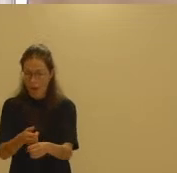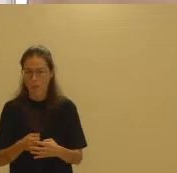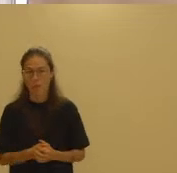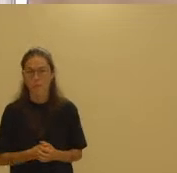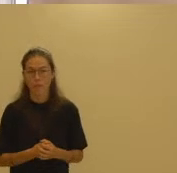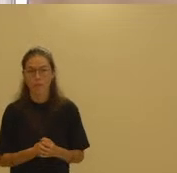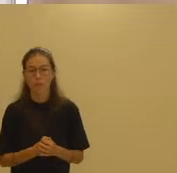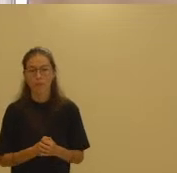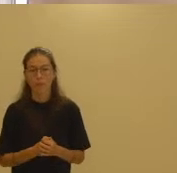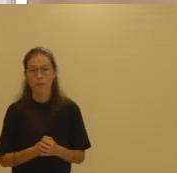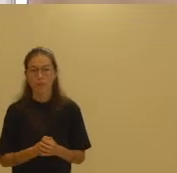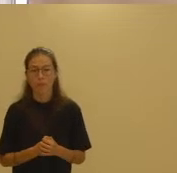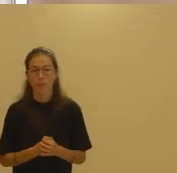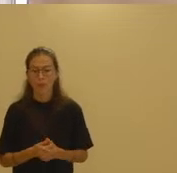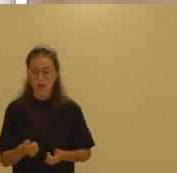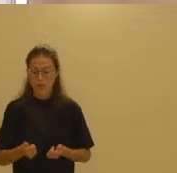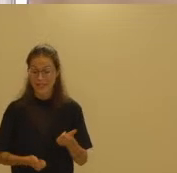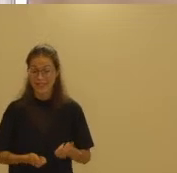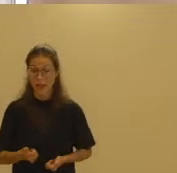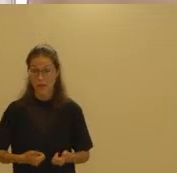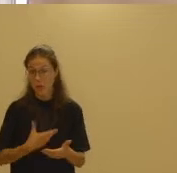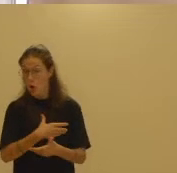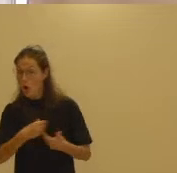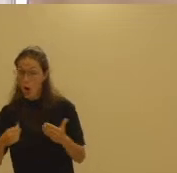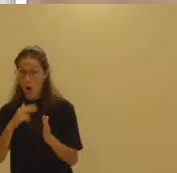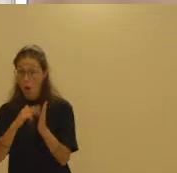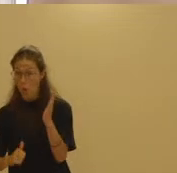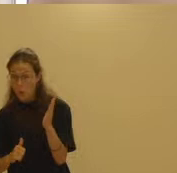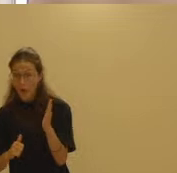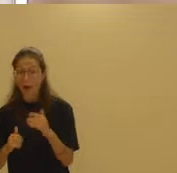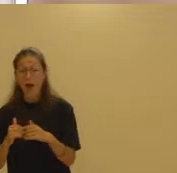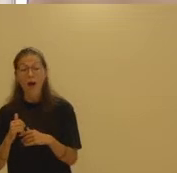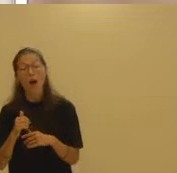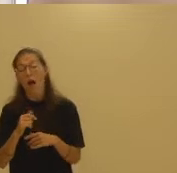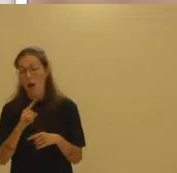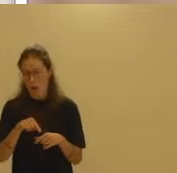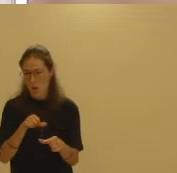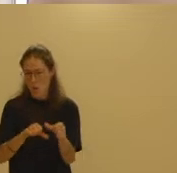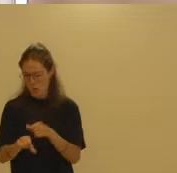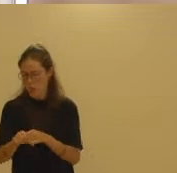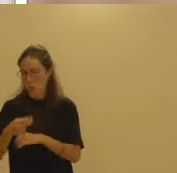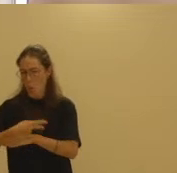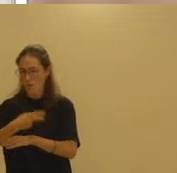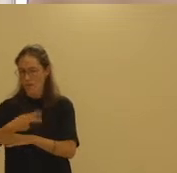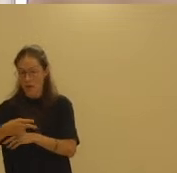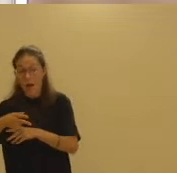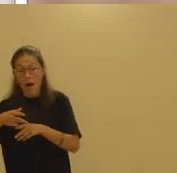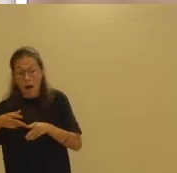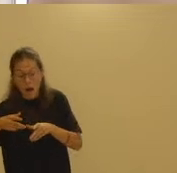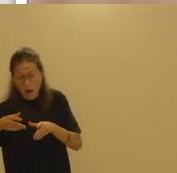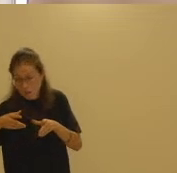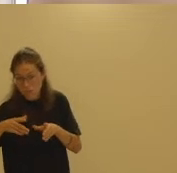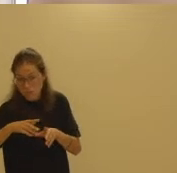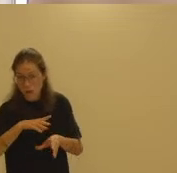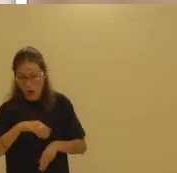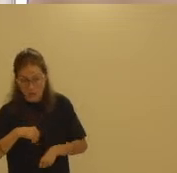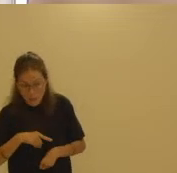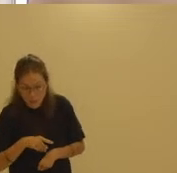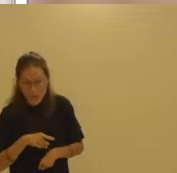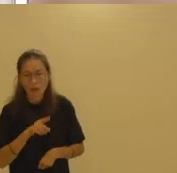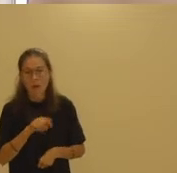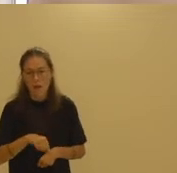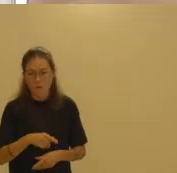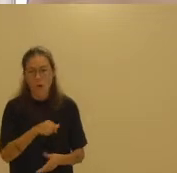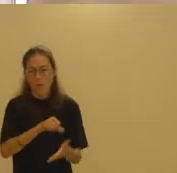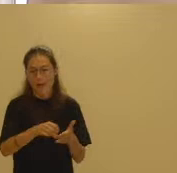Les prestations hors contrat, exécutées après accord de la ville, bien évidemment, pourront faire l'objet de factures dédiées hors facture annuelle.